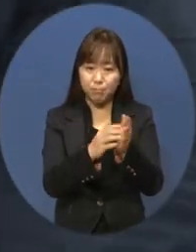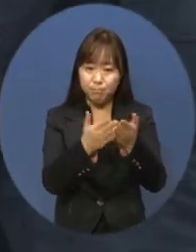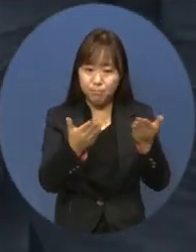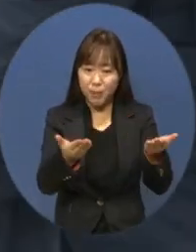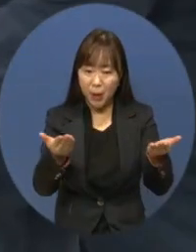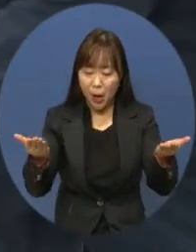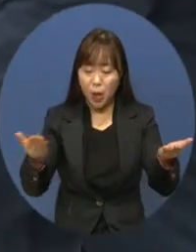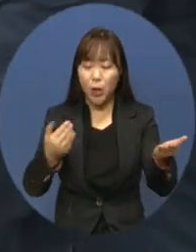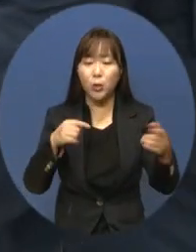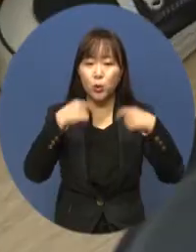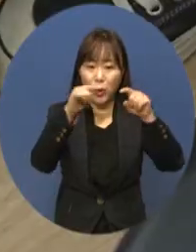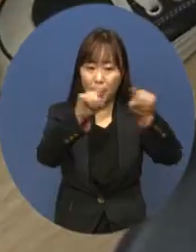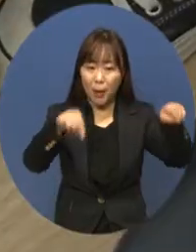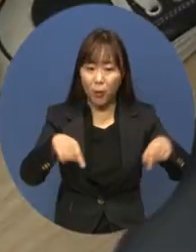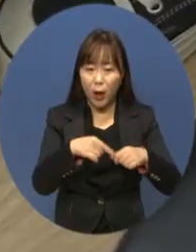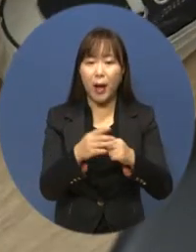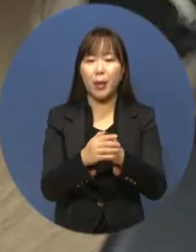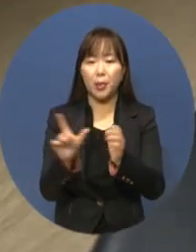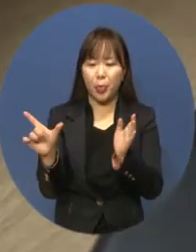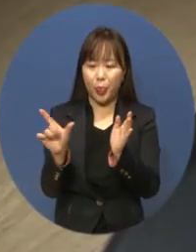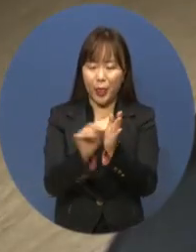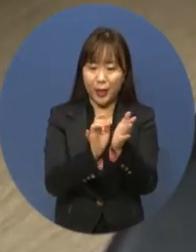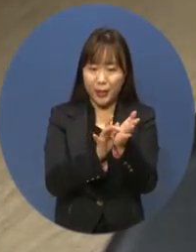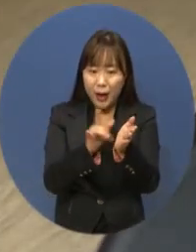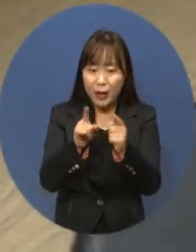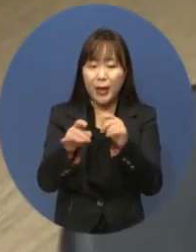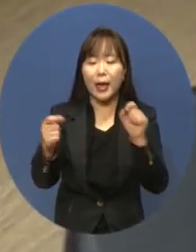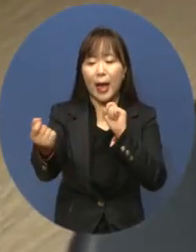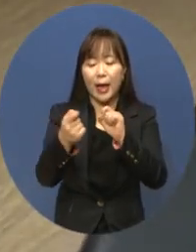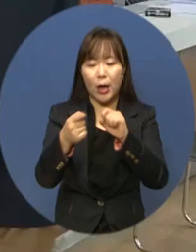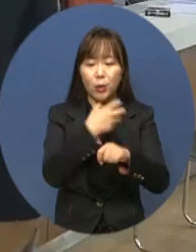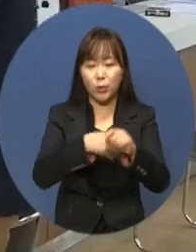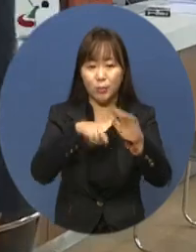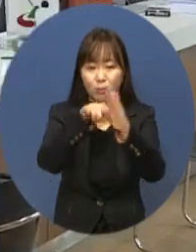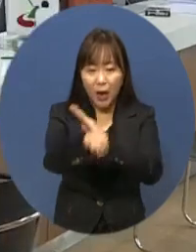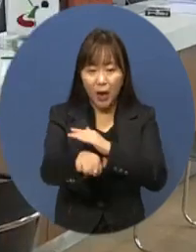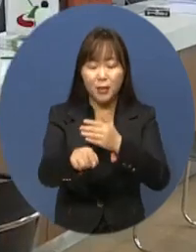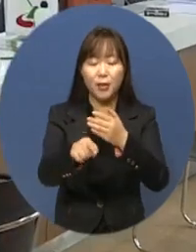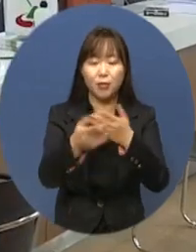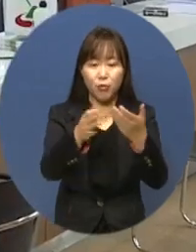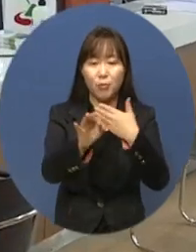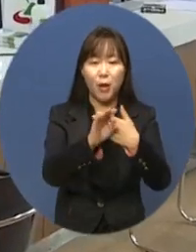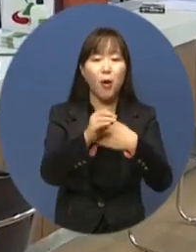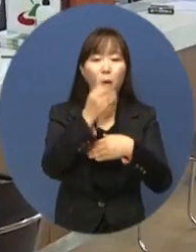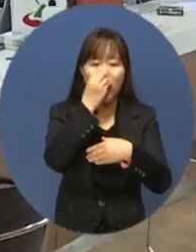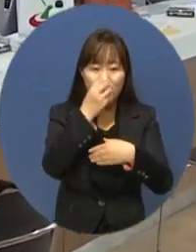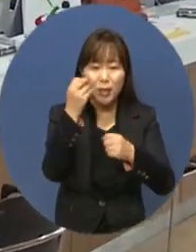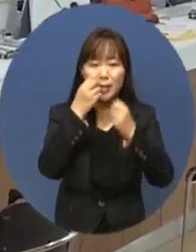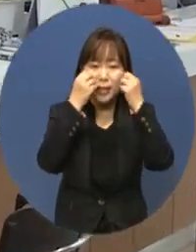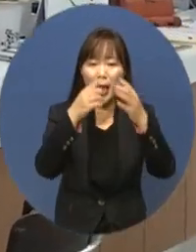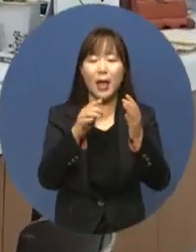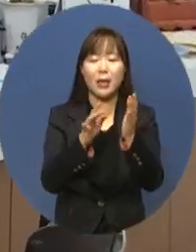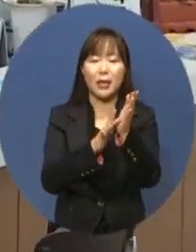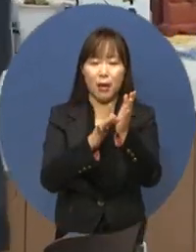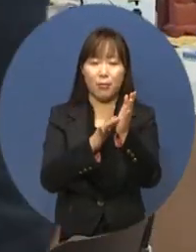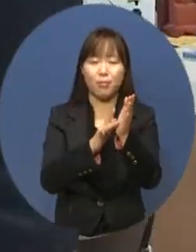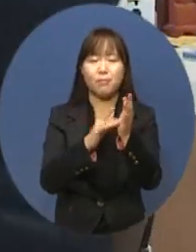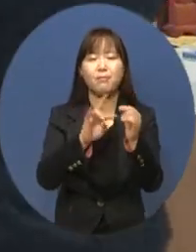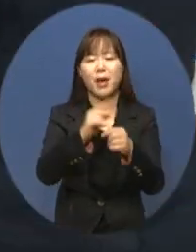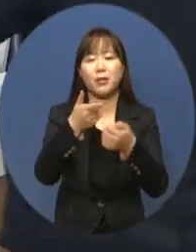말린 종이팩과 폐건전지를 가까운 읍면사무소로 가져가면 화장지와 새 건전지로